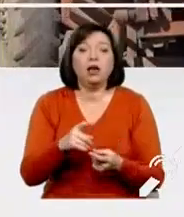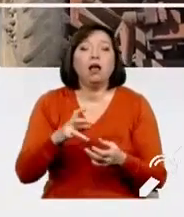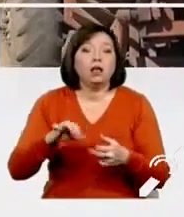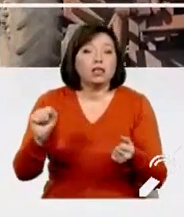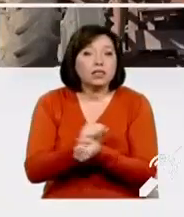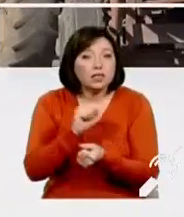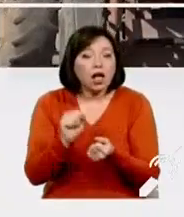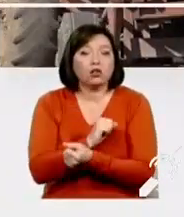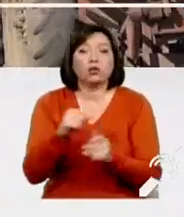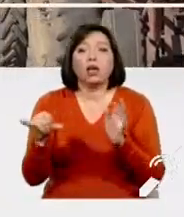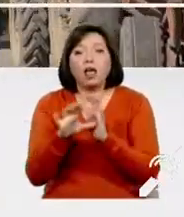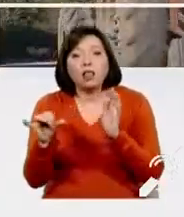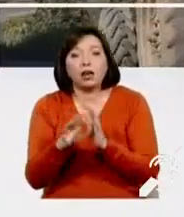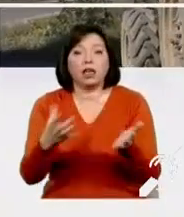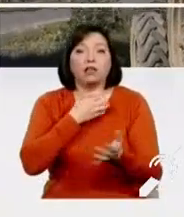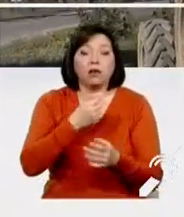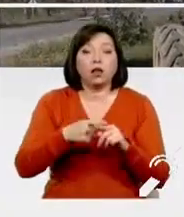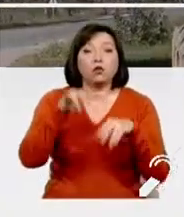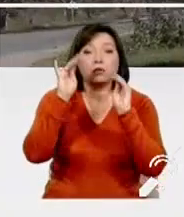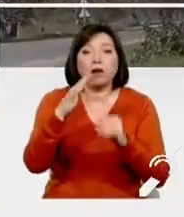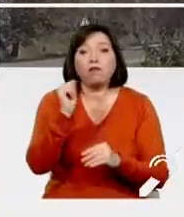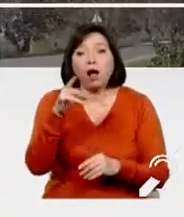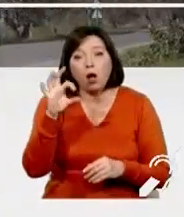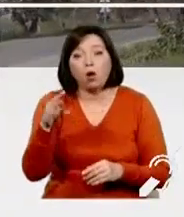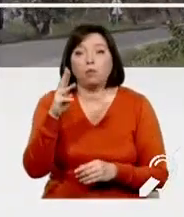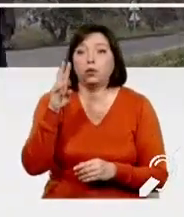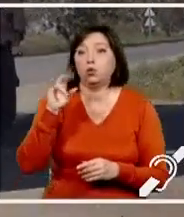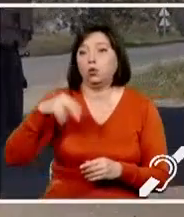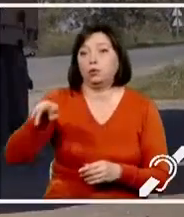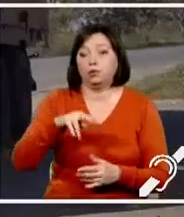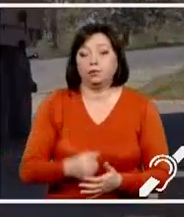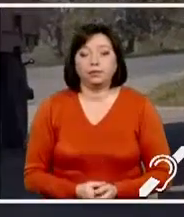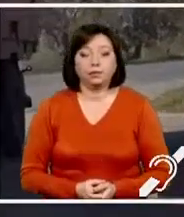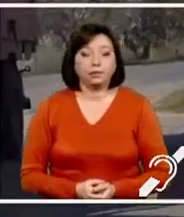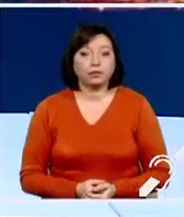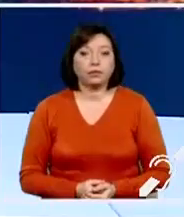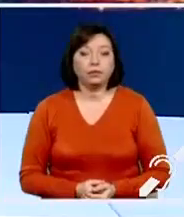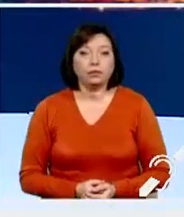socioeconomice și energetice implementat de FAO și PNUD.